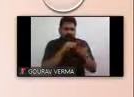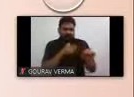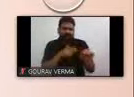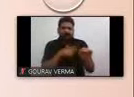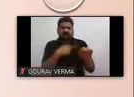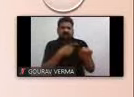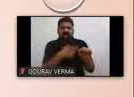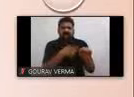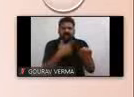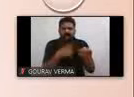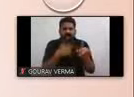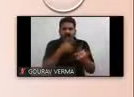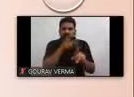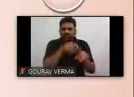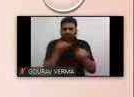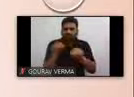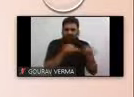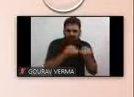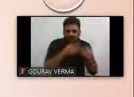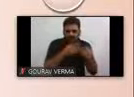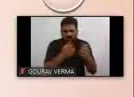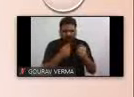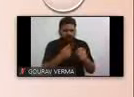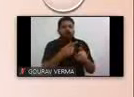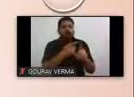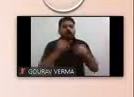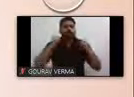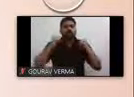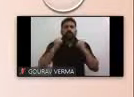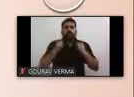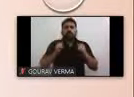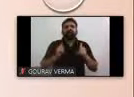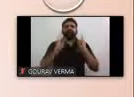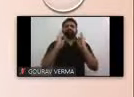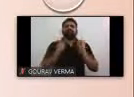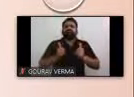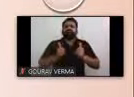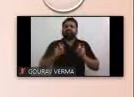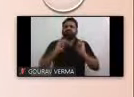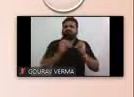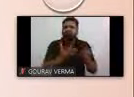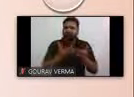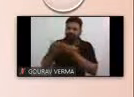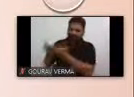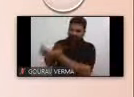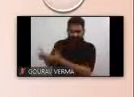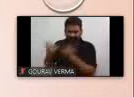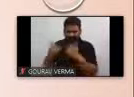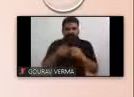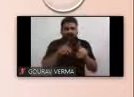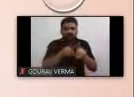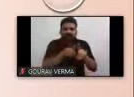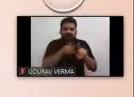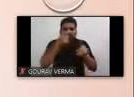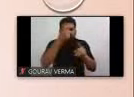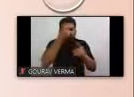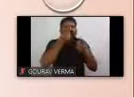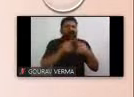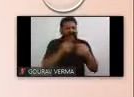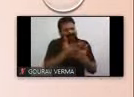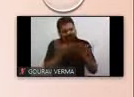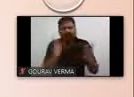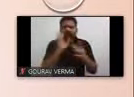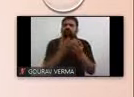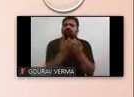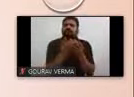कि उसको मूवमेंट करनी था, तो हम लोगों ने एक कॉर्नर में रॉकिंग चेयर रख दी. हर चीज का एक सोल्यूशन है. वी विल